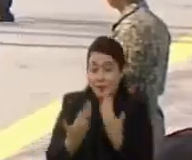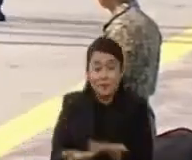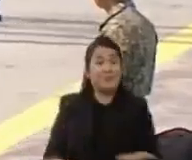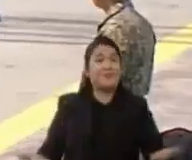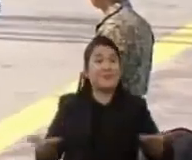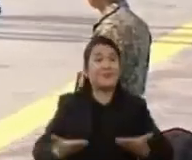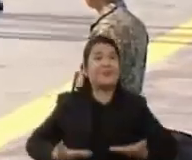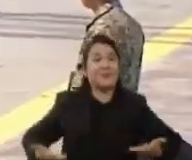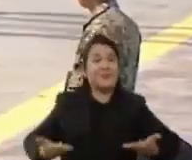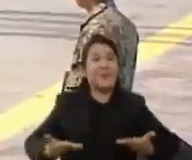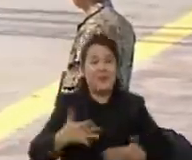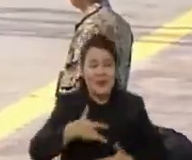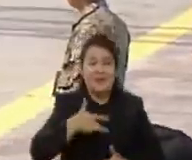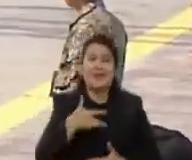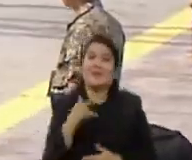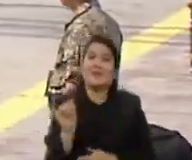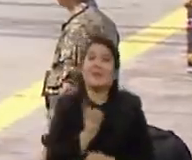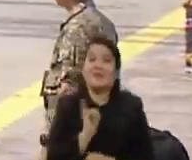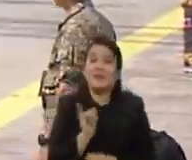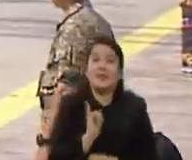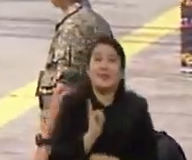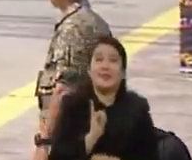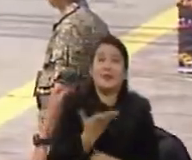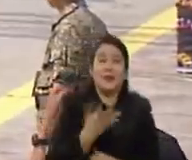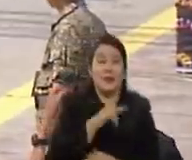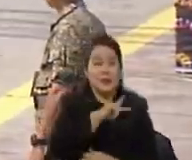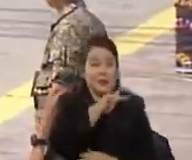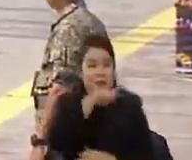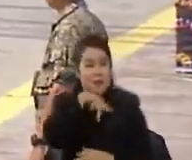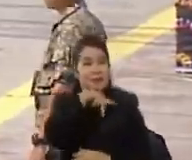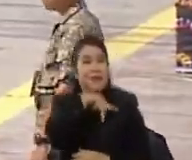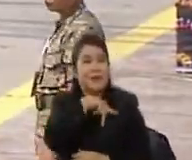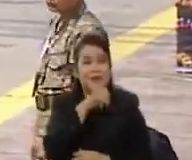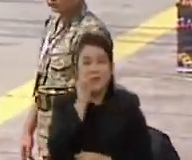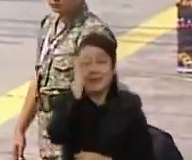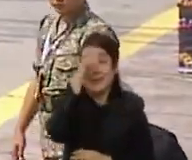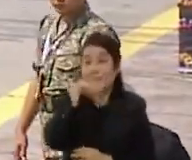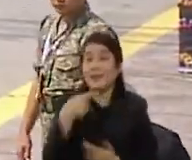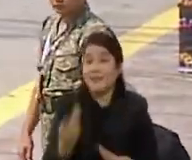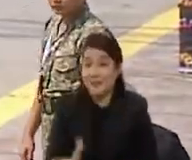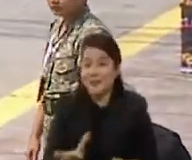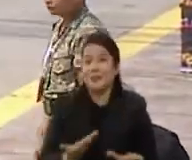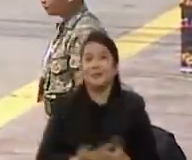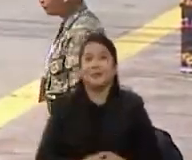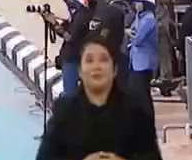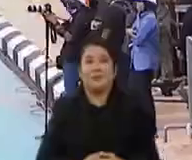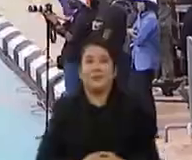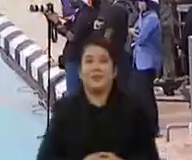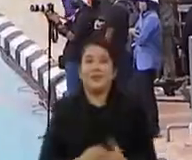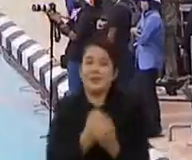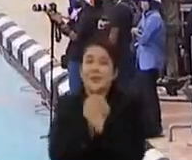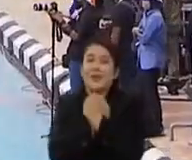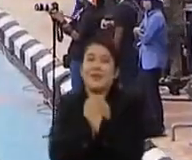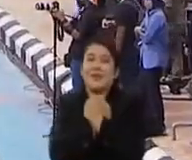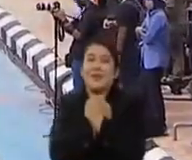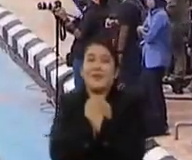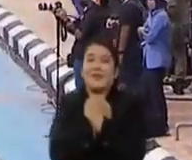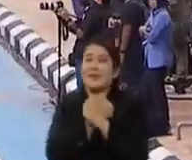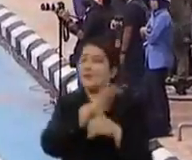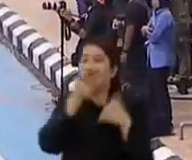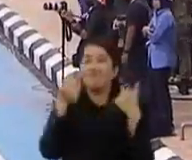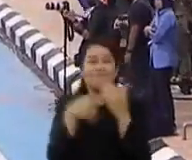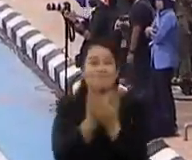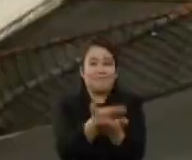juga merasakan kehangatan itu. Kepribadian yang amat dikasihi dan disayangi oleh seluruh